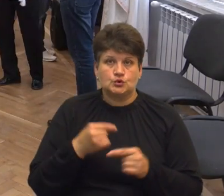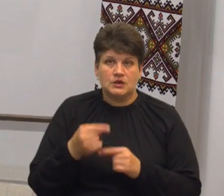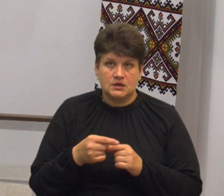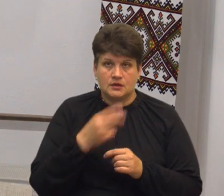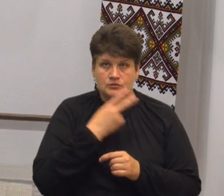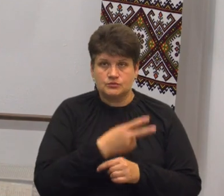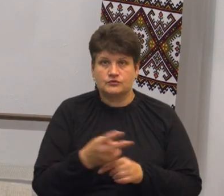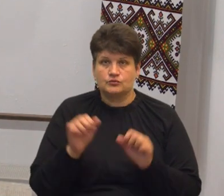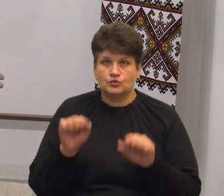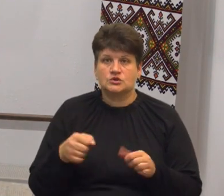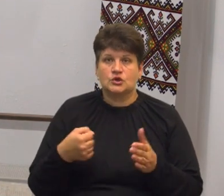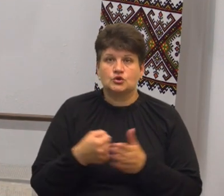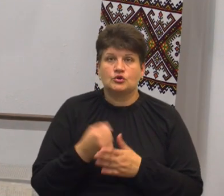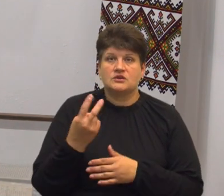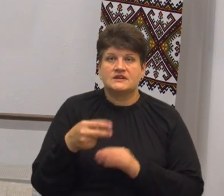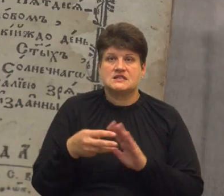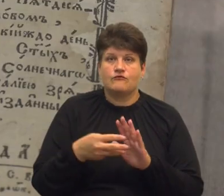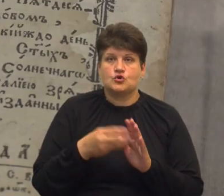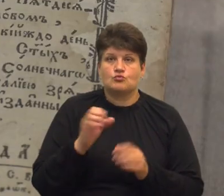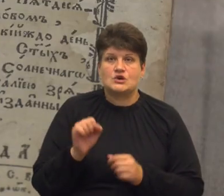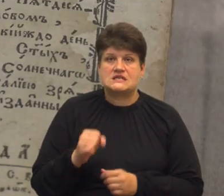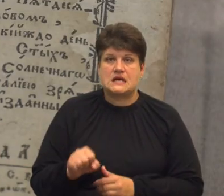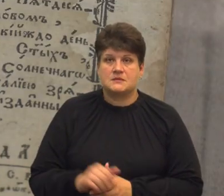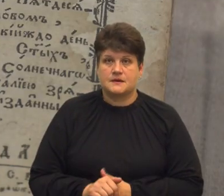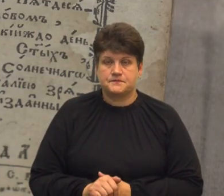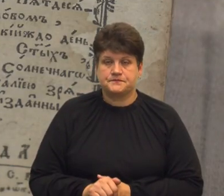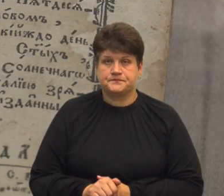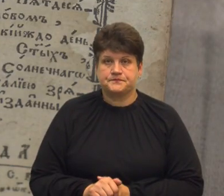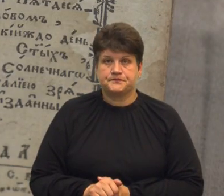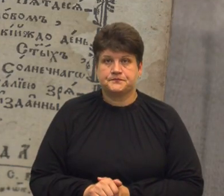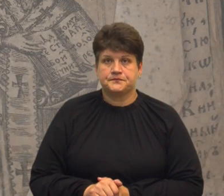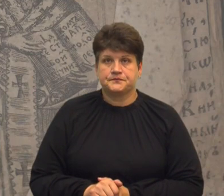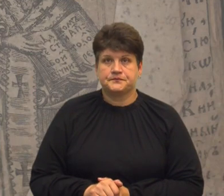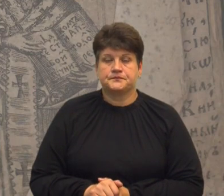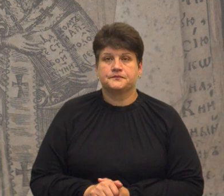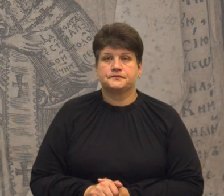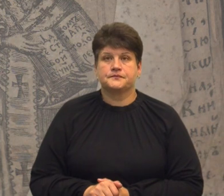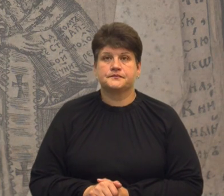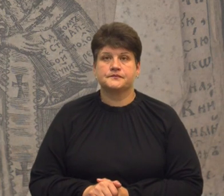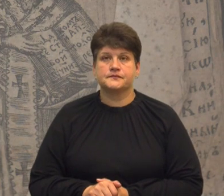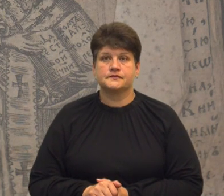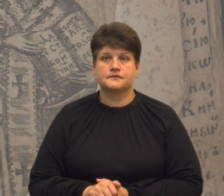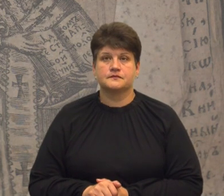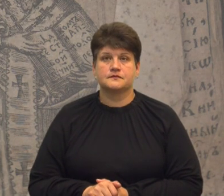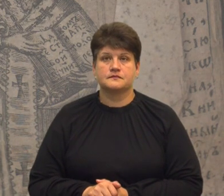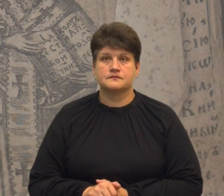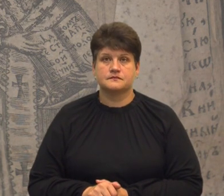до 28 серпня каже Олег Гаврилюк Лілія Лобур Андрій міць суспільні новини Тернопіль